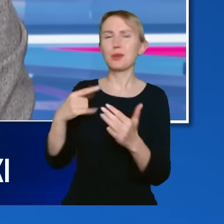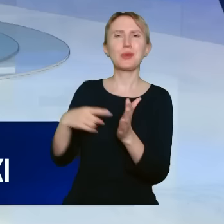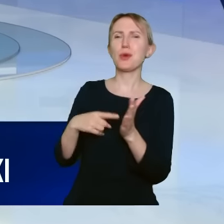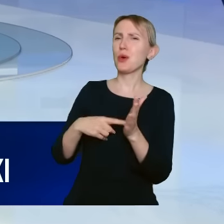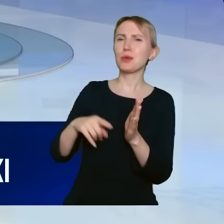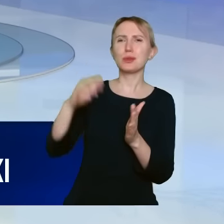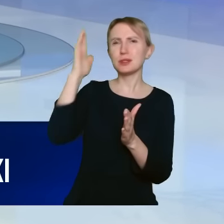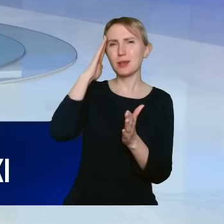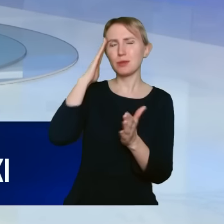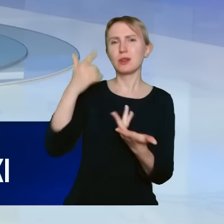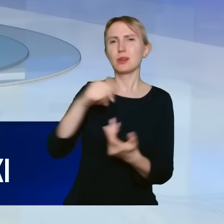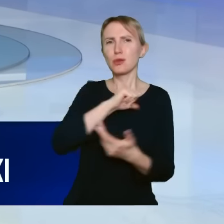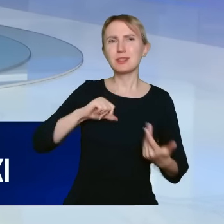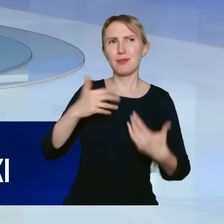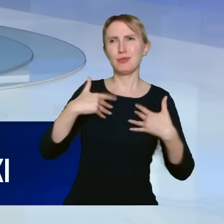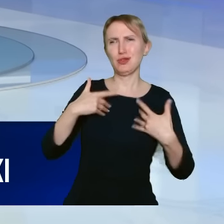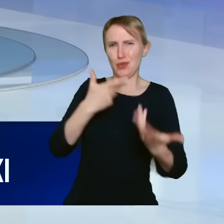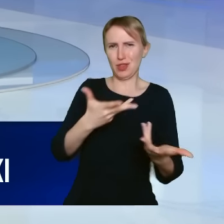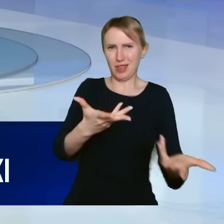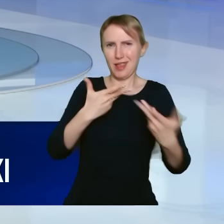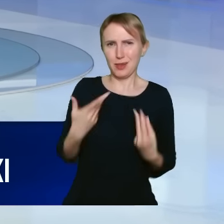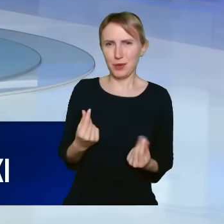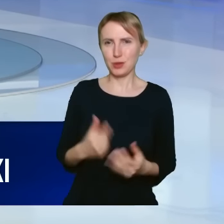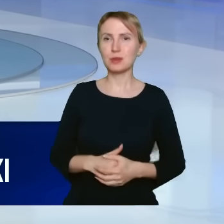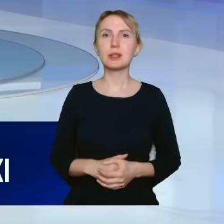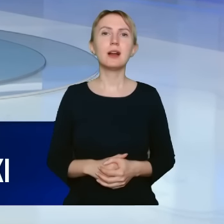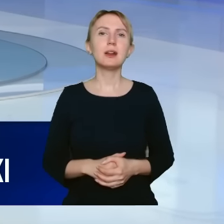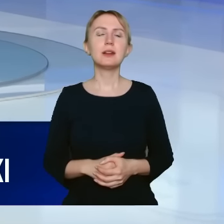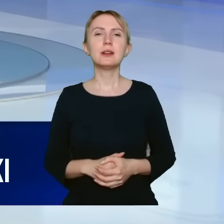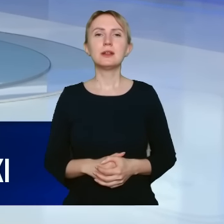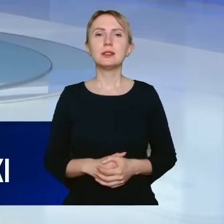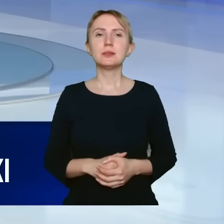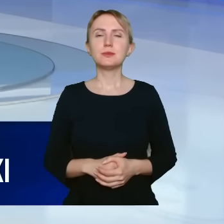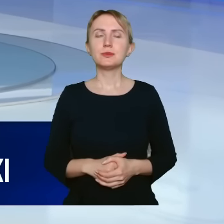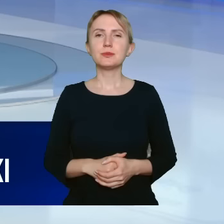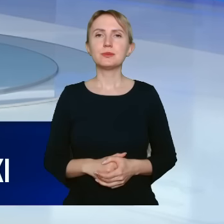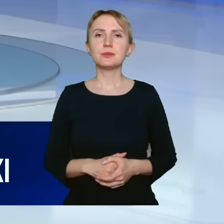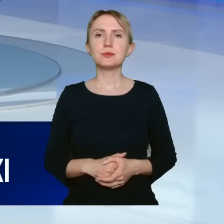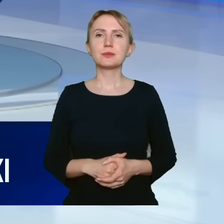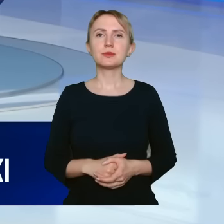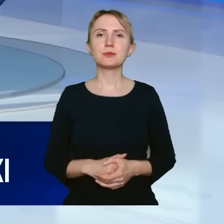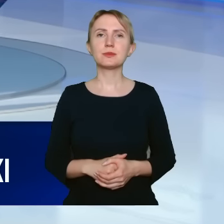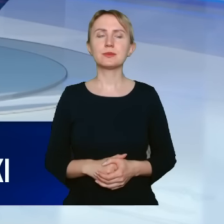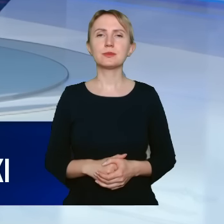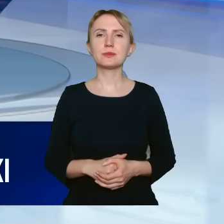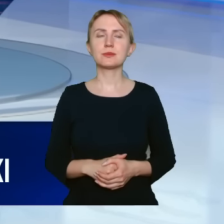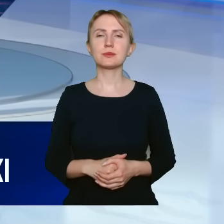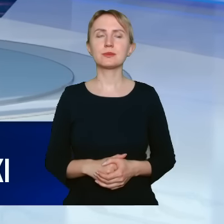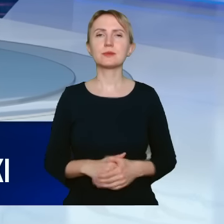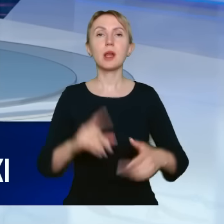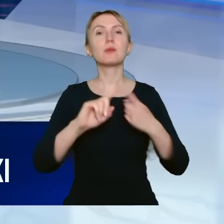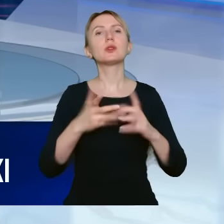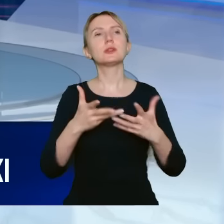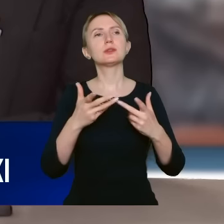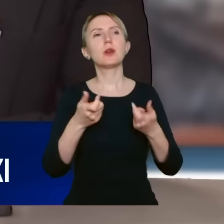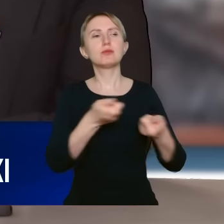tego żyje. Bliższe lub dalsze. No jak się samemu żyje, żyje, to rzeczywiście generalnie, bardzo bliskie. Jeśli politycy chcą sterować